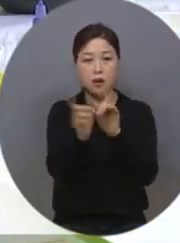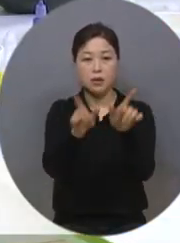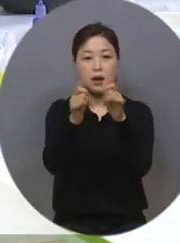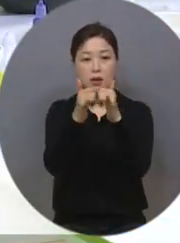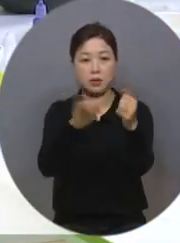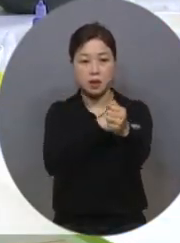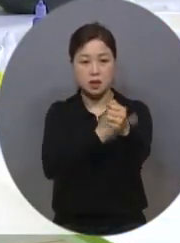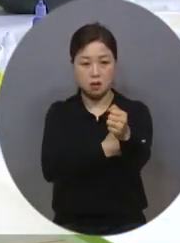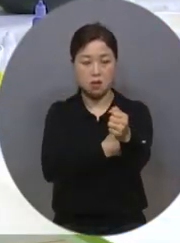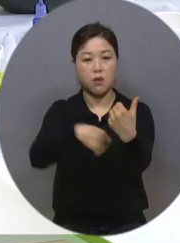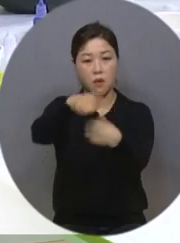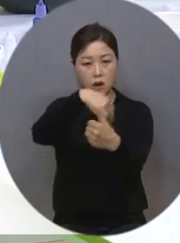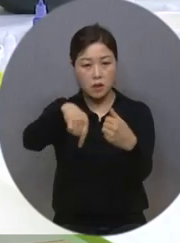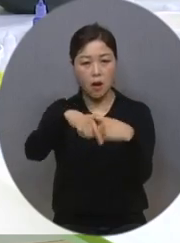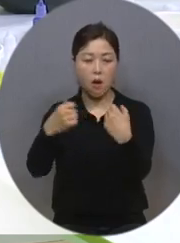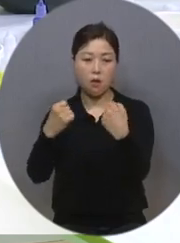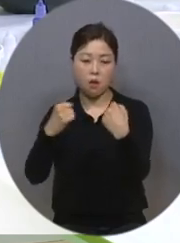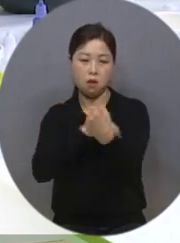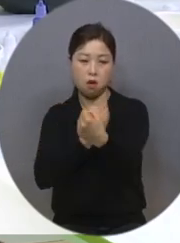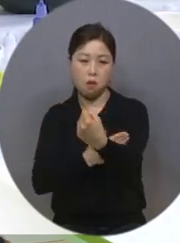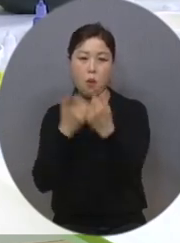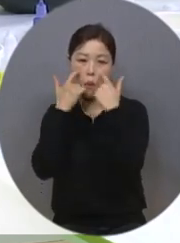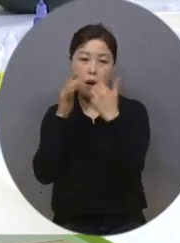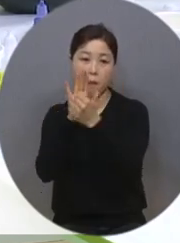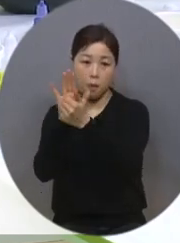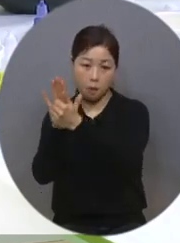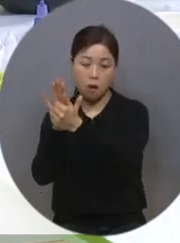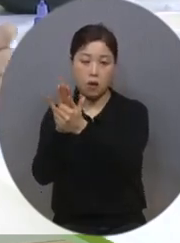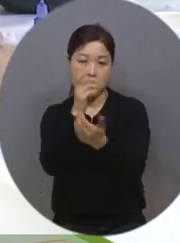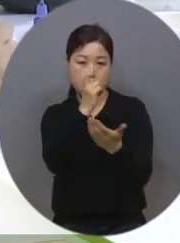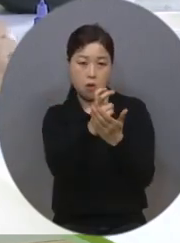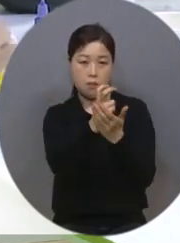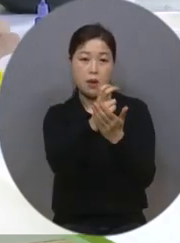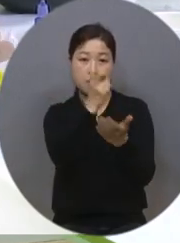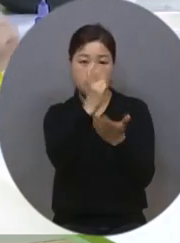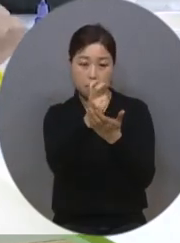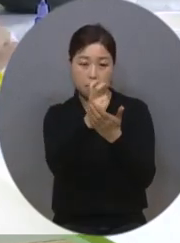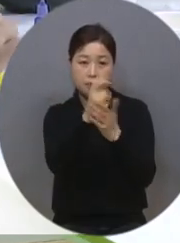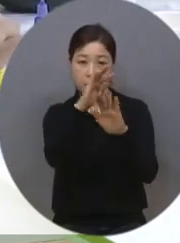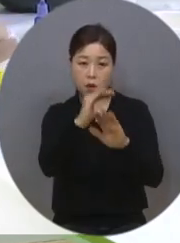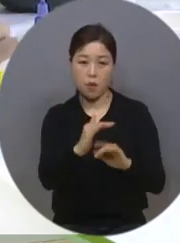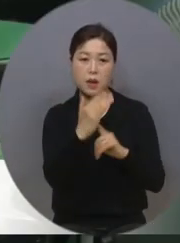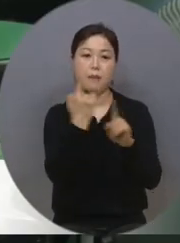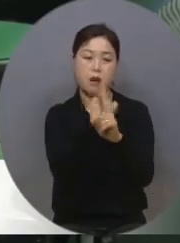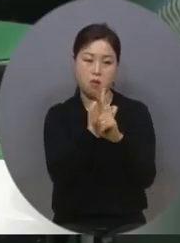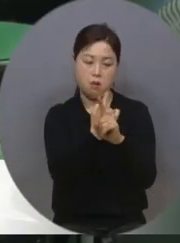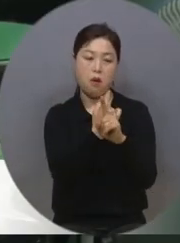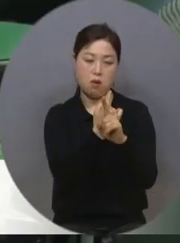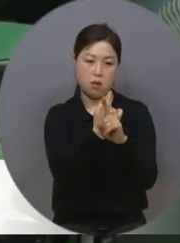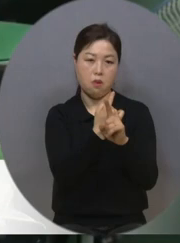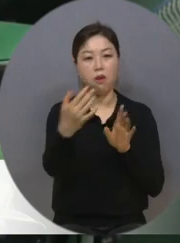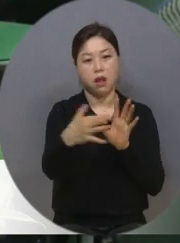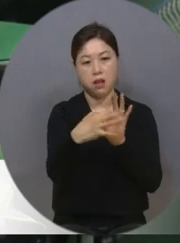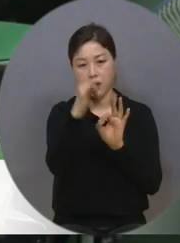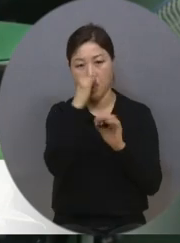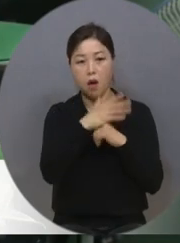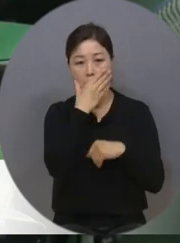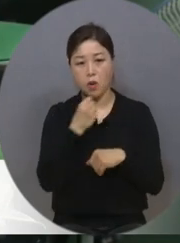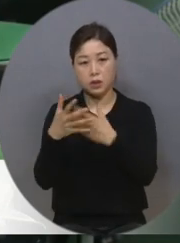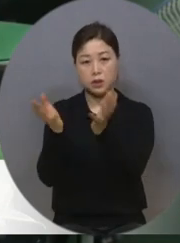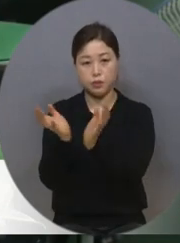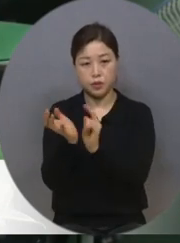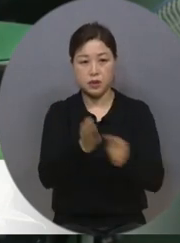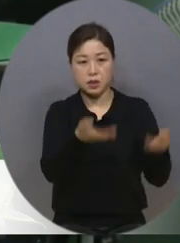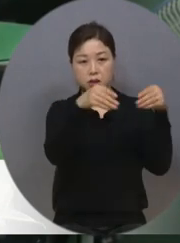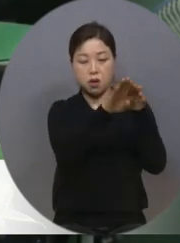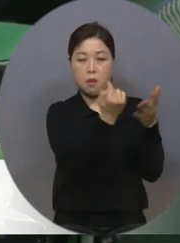거주 환경, 건강권 보장 등을 위한 법령 및 제도 개선 등에 대한 내용에 따른 것입니다. 복지부는 정부의 탈시설